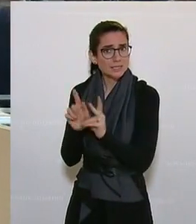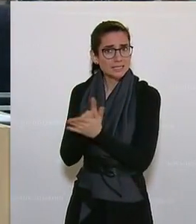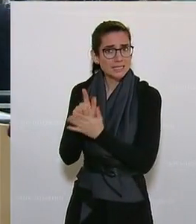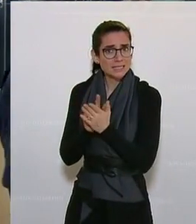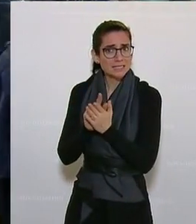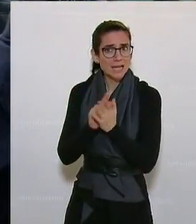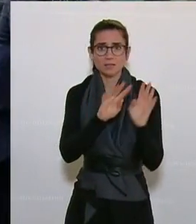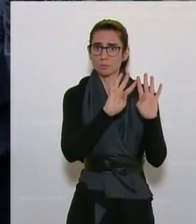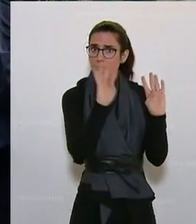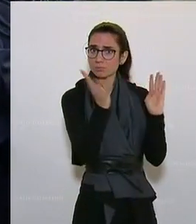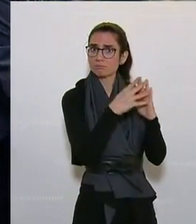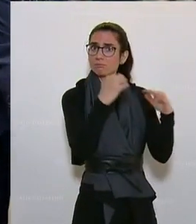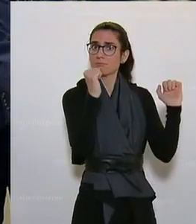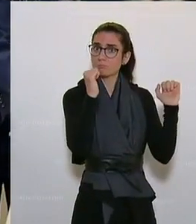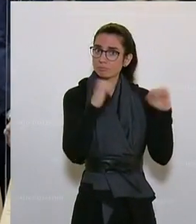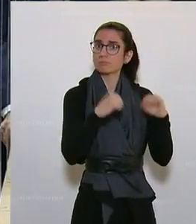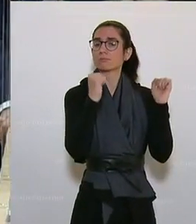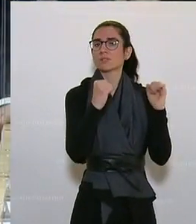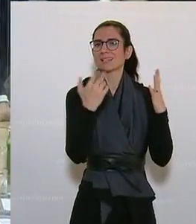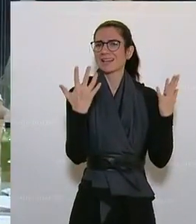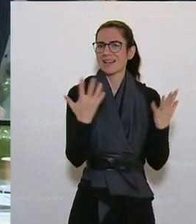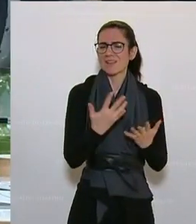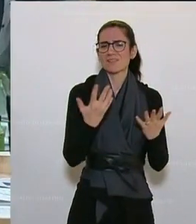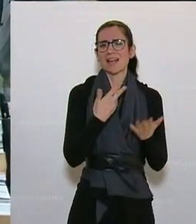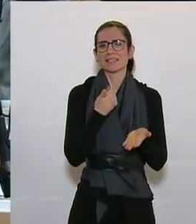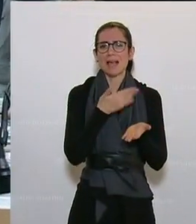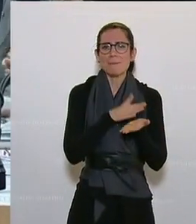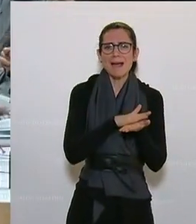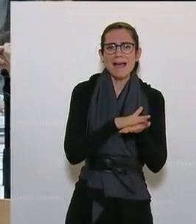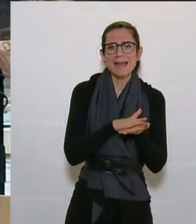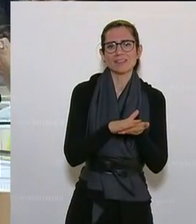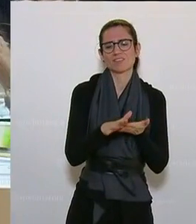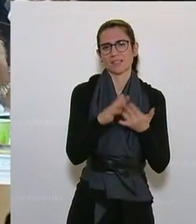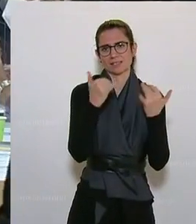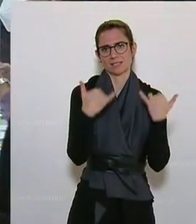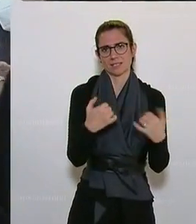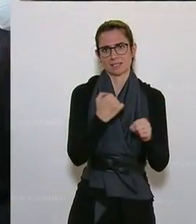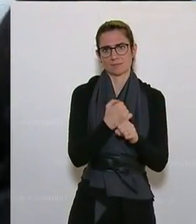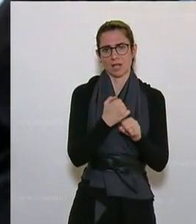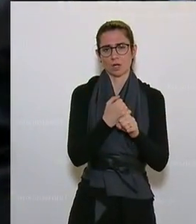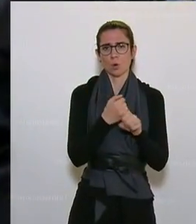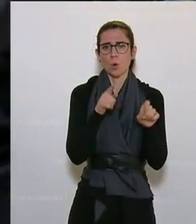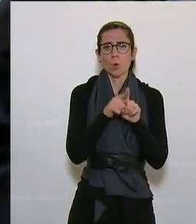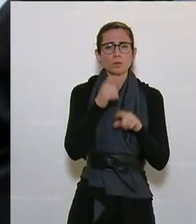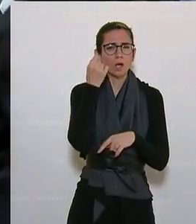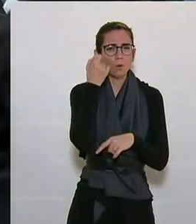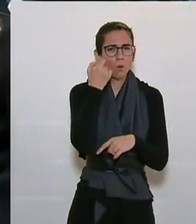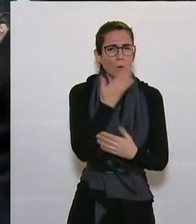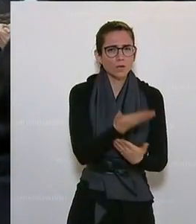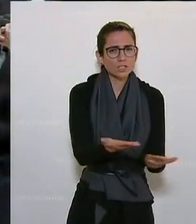darauf verständigt haben, was das Einfachste ist und an dieser Stelle das Nachvollziehbarste,